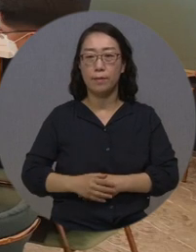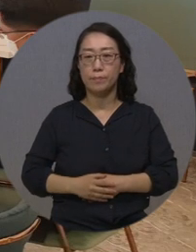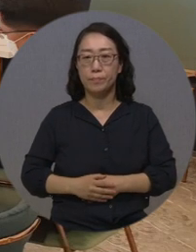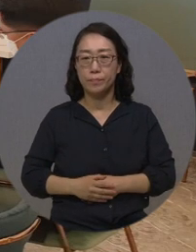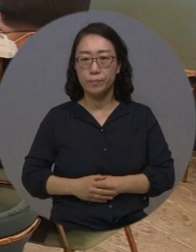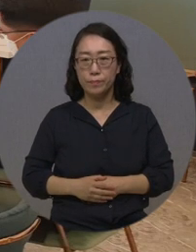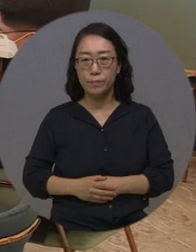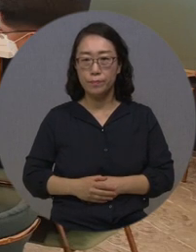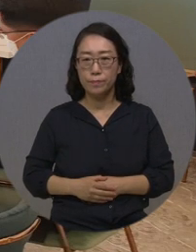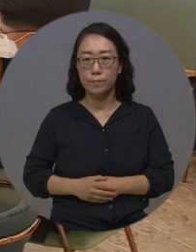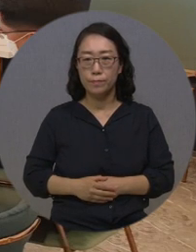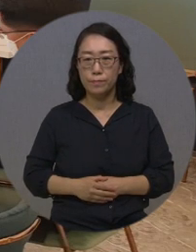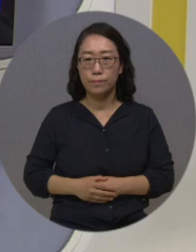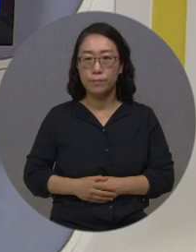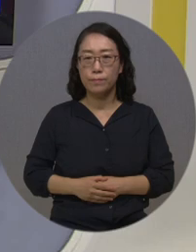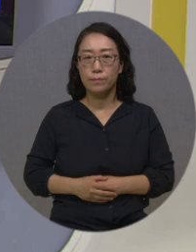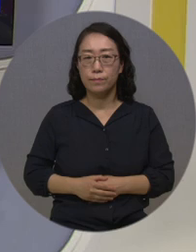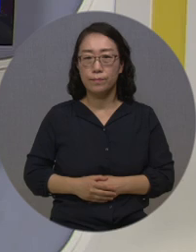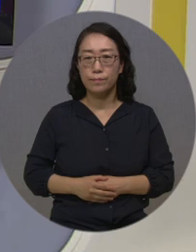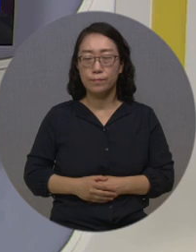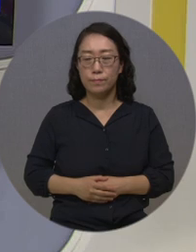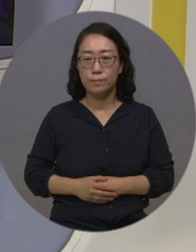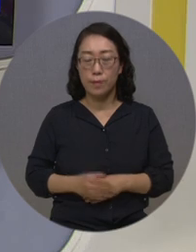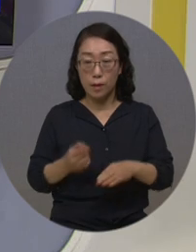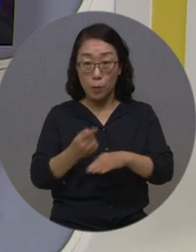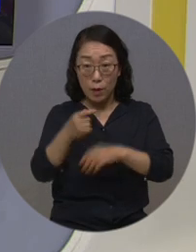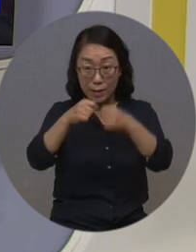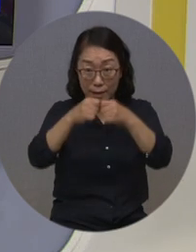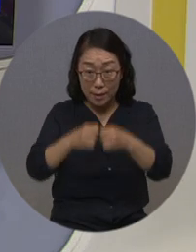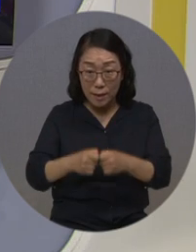뉴스 이영춘입니다. 이 밖에